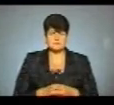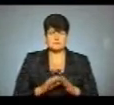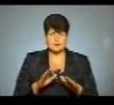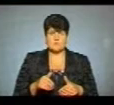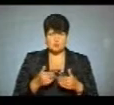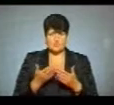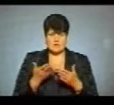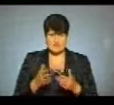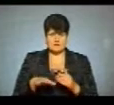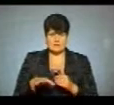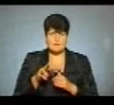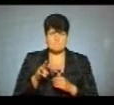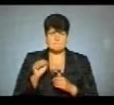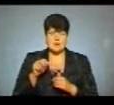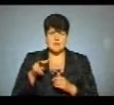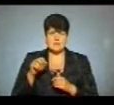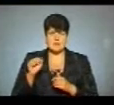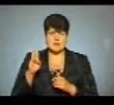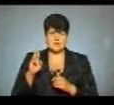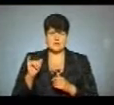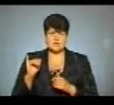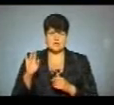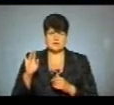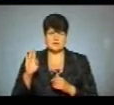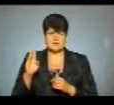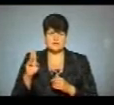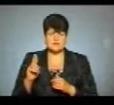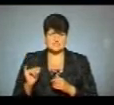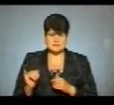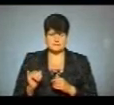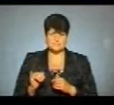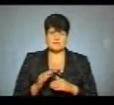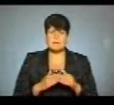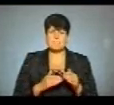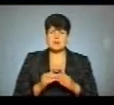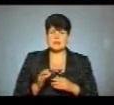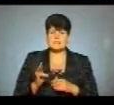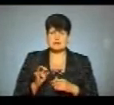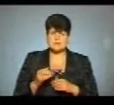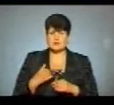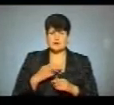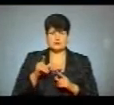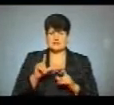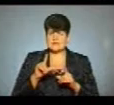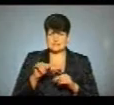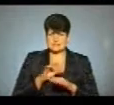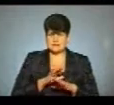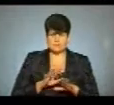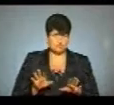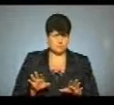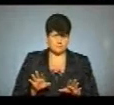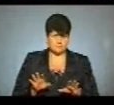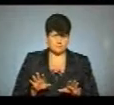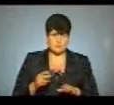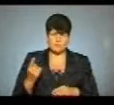вам ділянку у селі Малашівці Зборівського району? Практично я туди не буду їздити. По-перше,